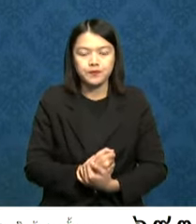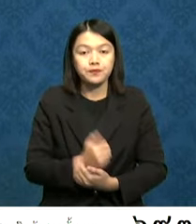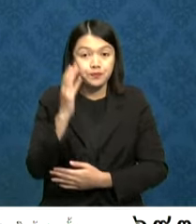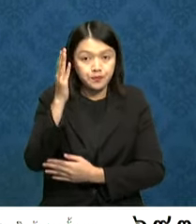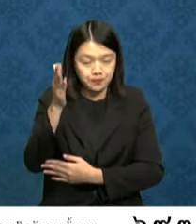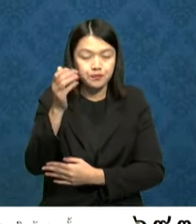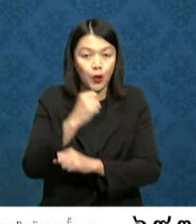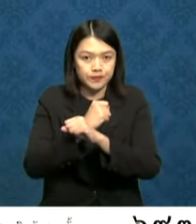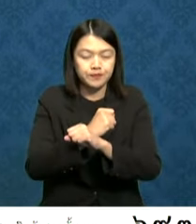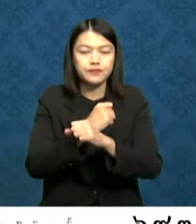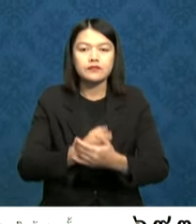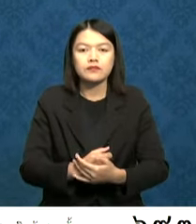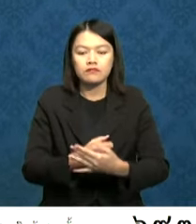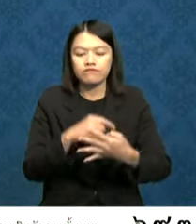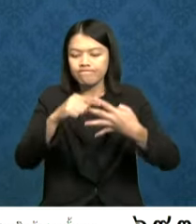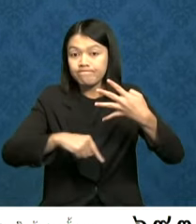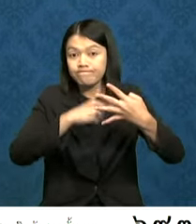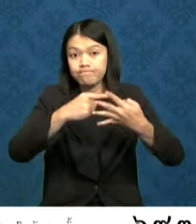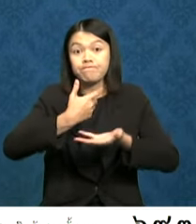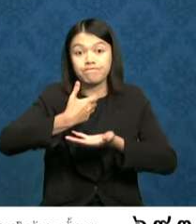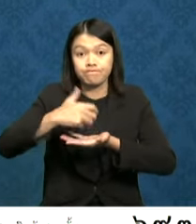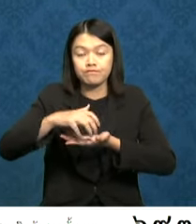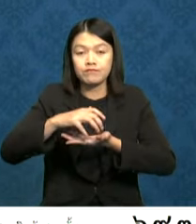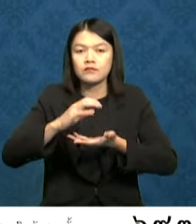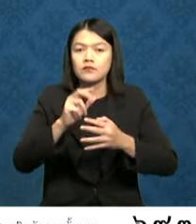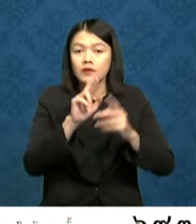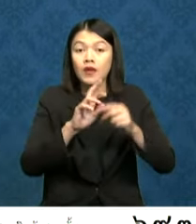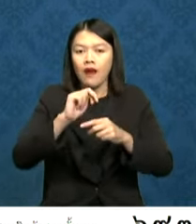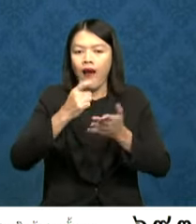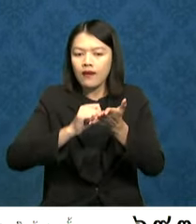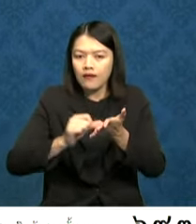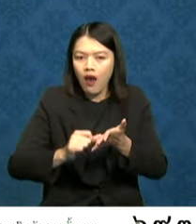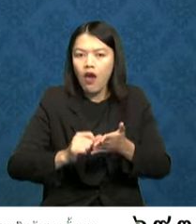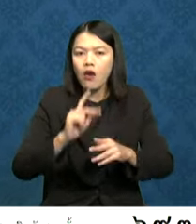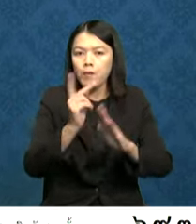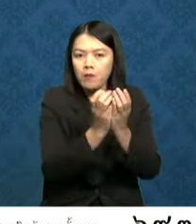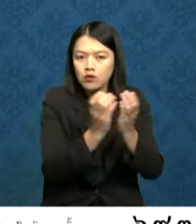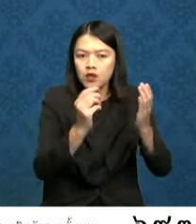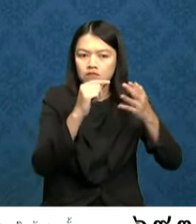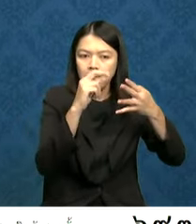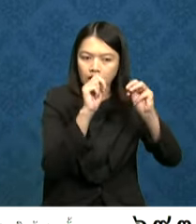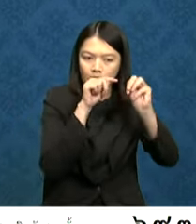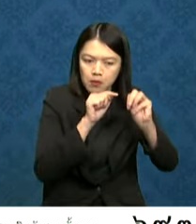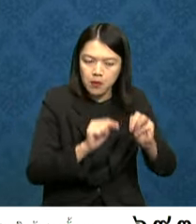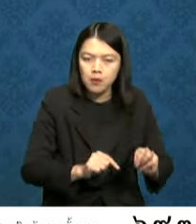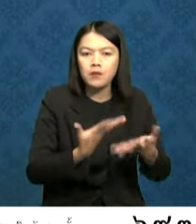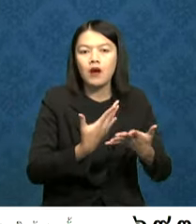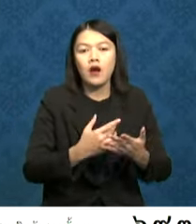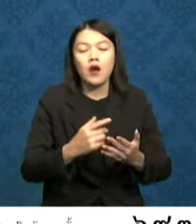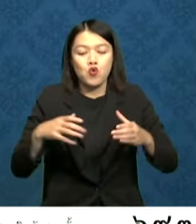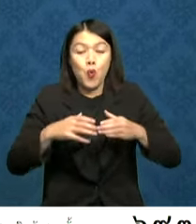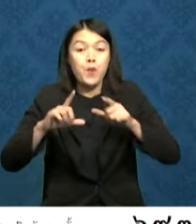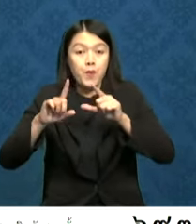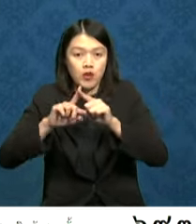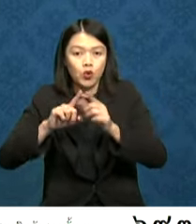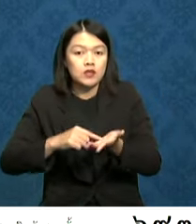ในอนาคตทั้ง 4เรื่องที่ผมกล่าวมาวันนี้ร้วมเป็นร่างแก้แก้ไขเพิ่มเติมรัฐธรรมนูญเป็นรายมาตรา 4ฉบับที่พรรคประชาชน